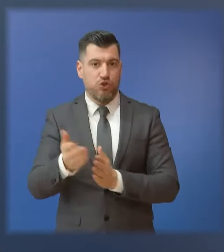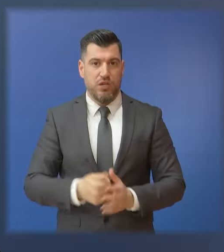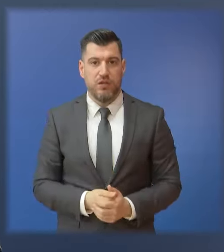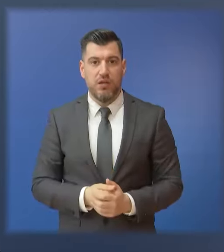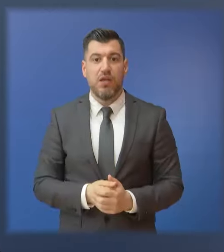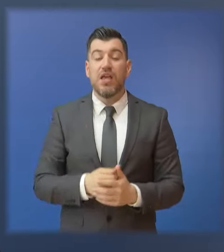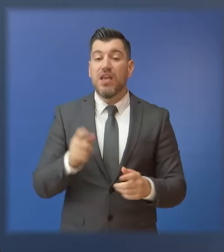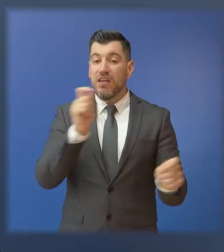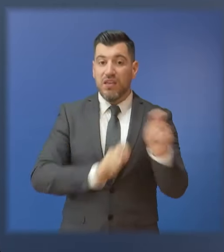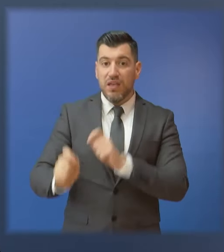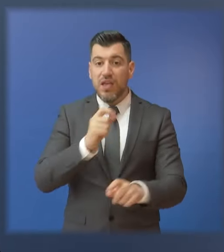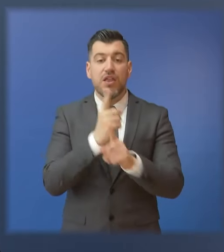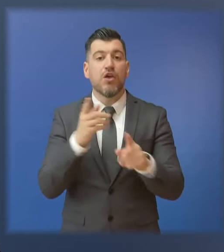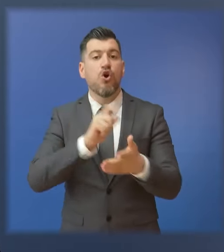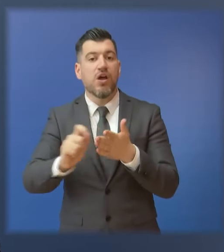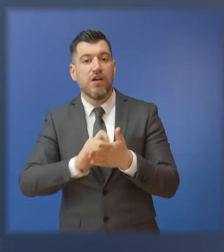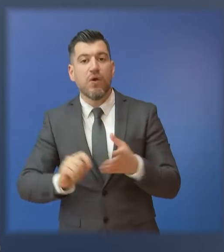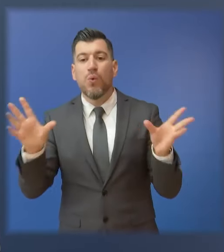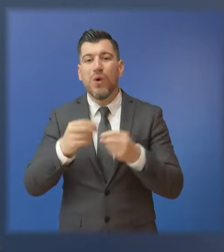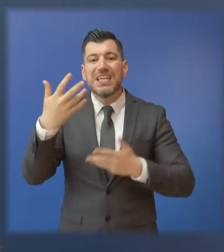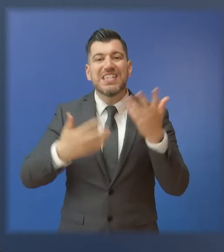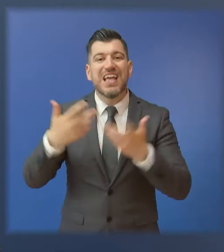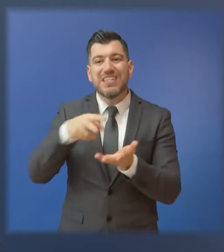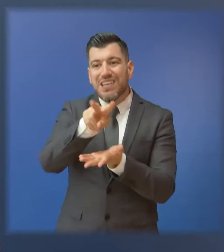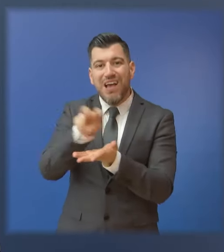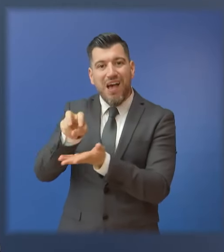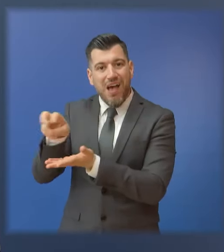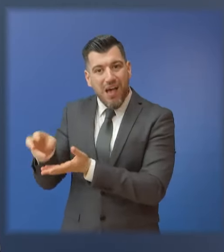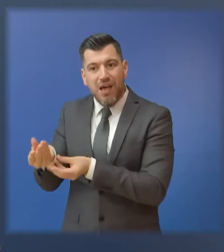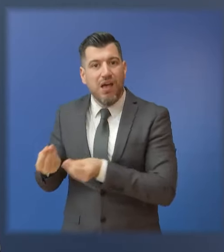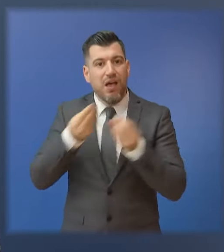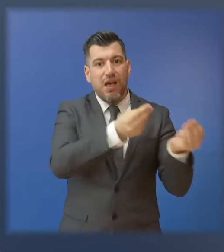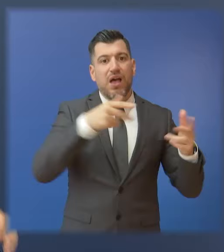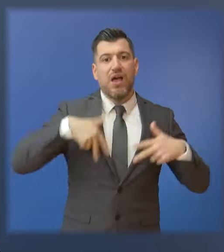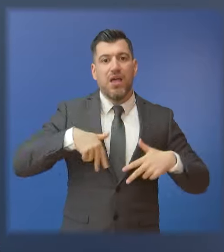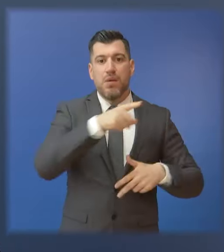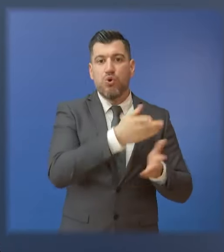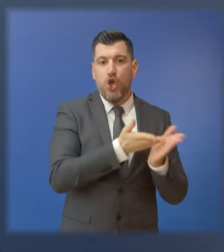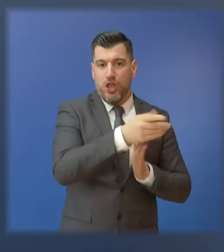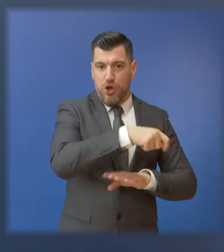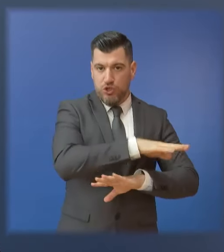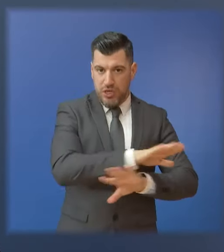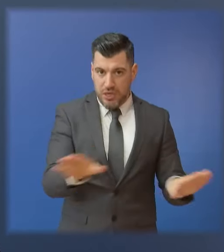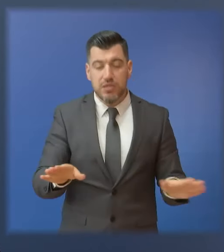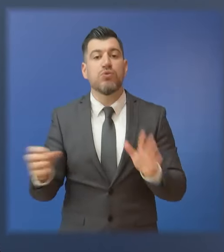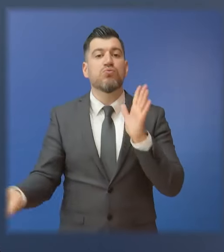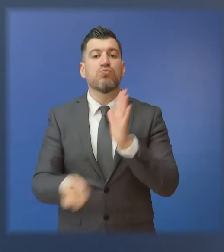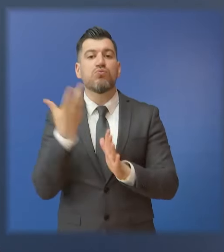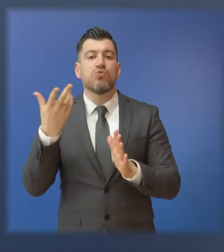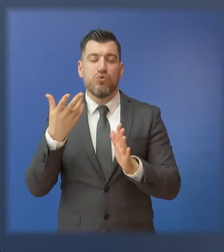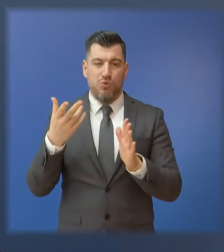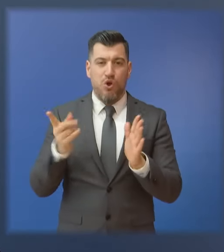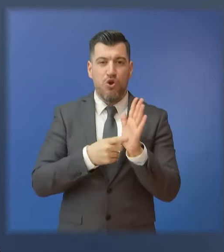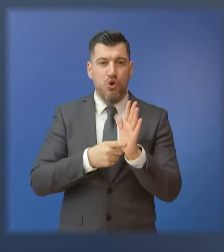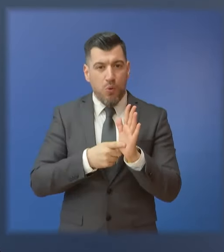γραφείου συλλογής και επεξεργασίας δικαστικών στατιστικών στοιχείων του υπουργείο δικαιοσύνης την ψήφιση του νέου ποινικού κώδικα και κώδικα ποινικής